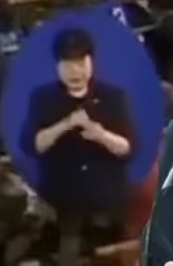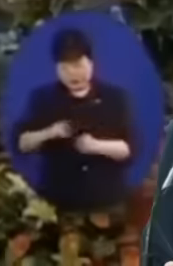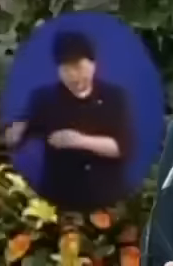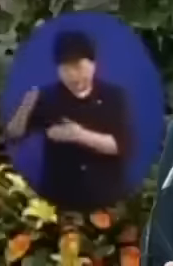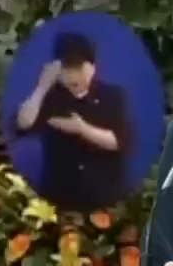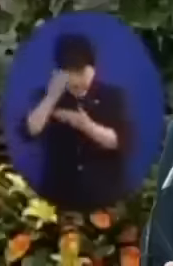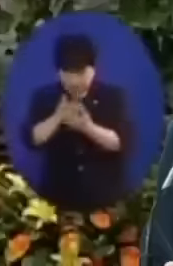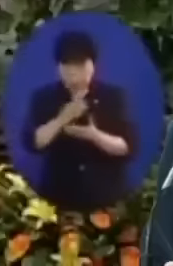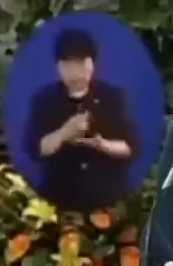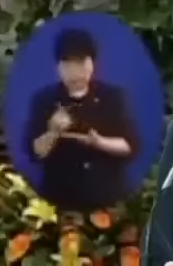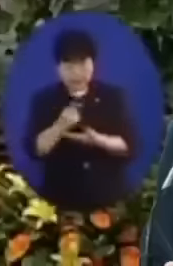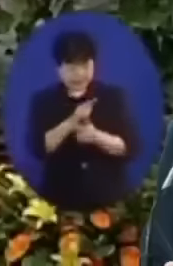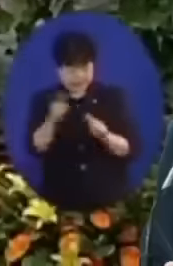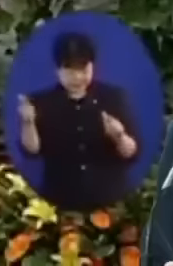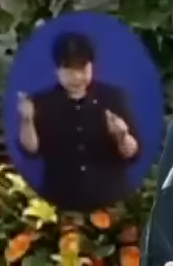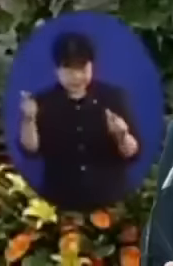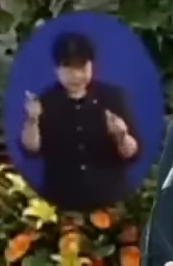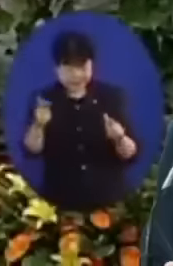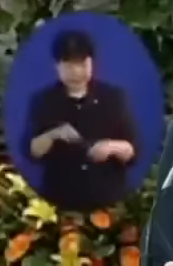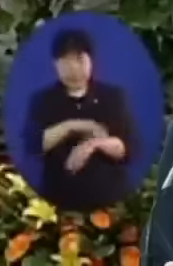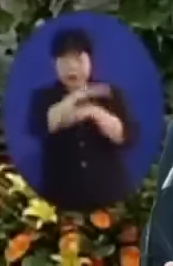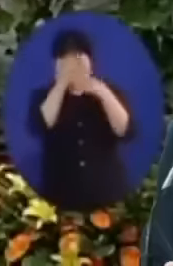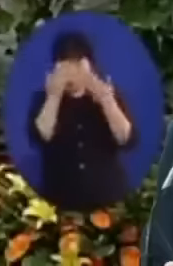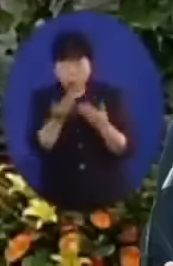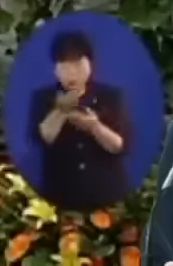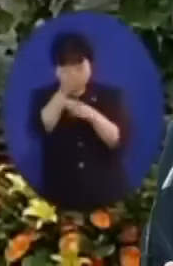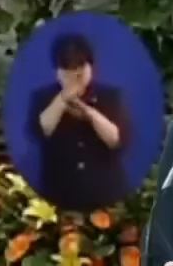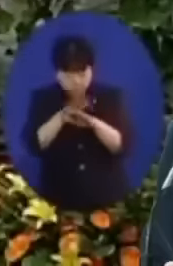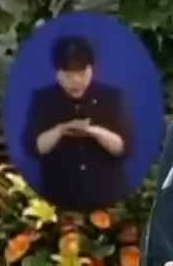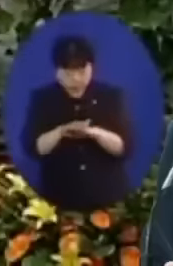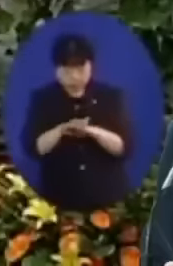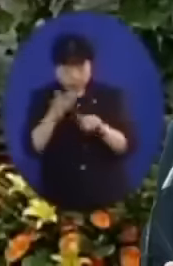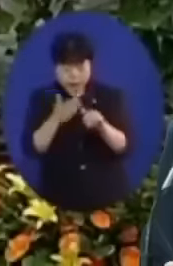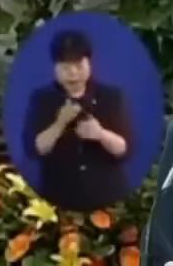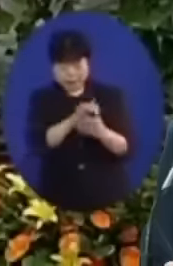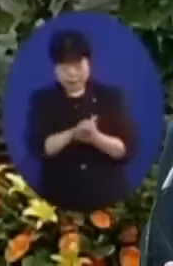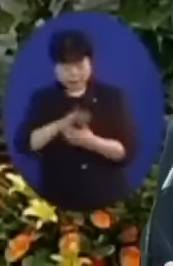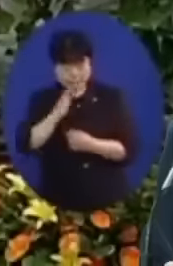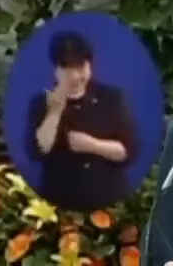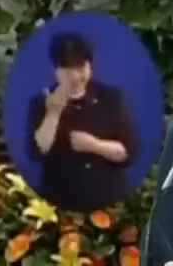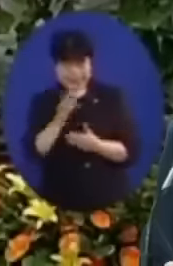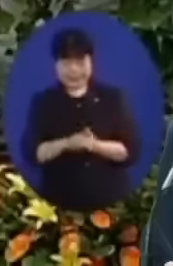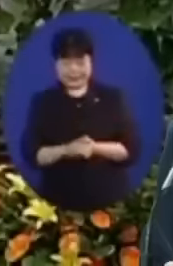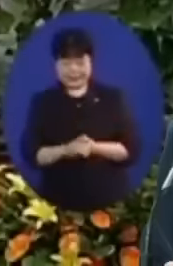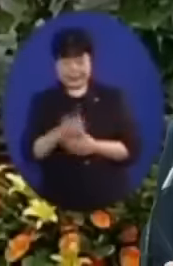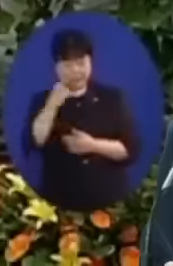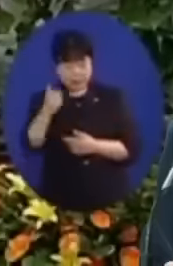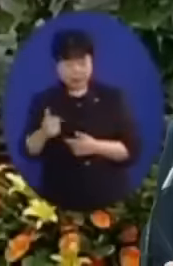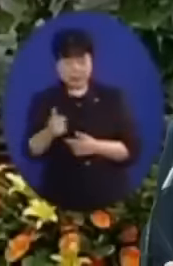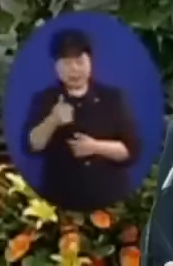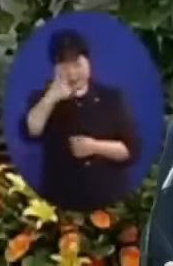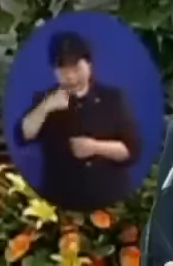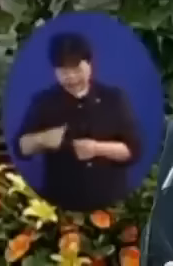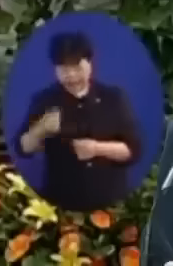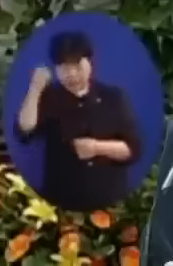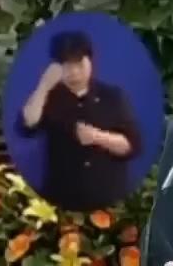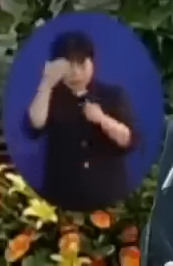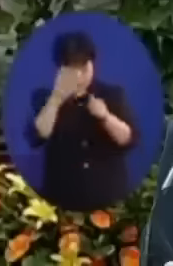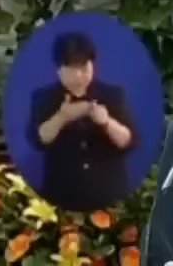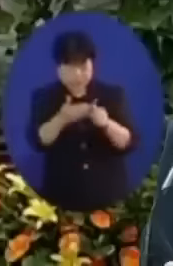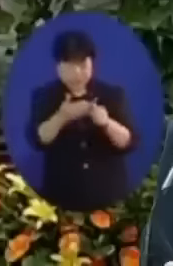버리기는 떠나지 않습니다. 모든 사람들에게 친구인 것입니다. 아버지와 아들과